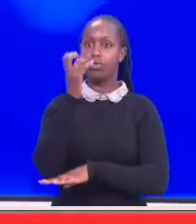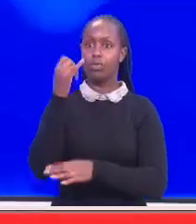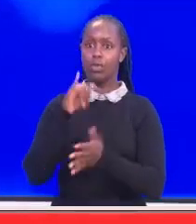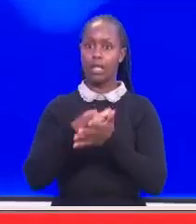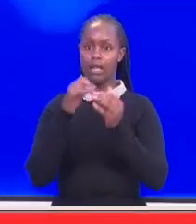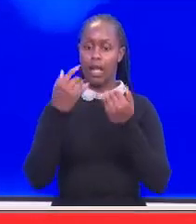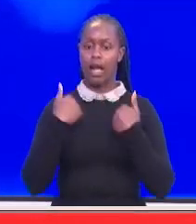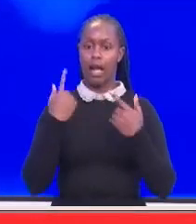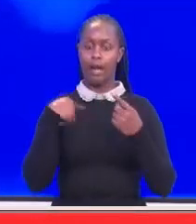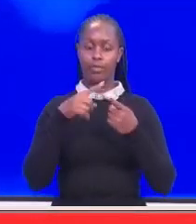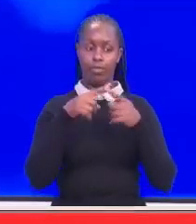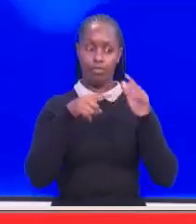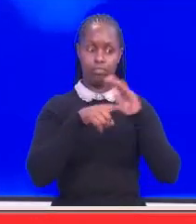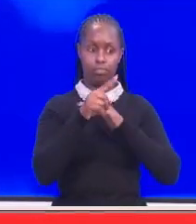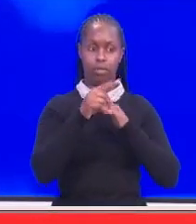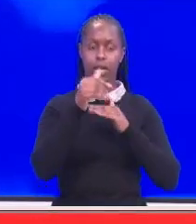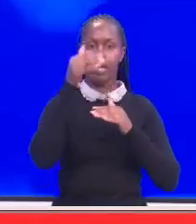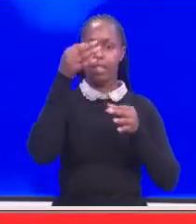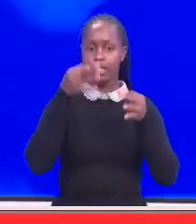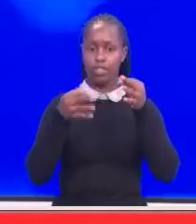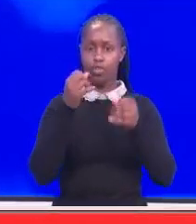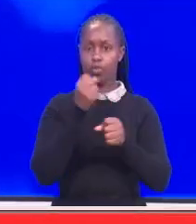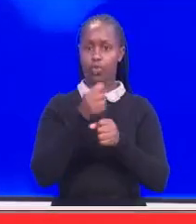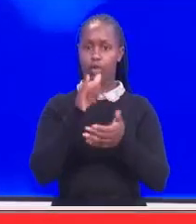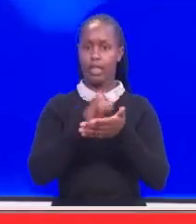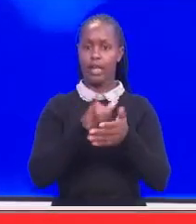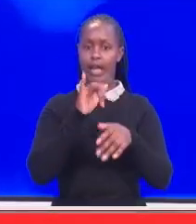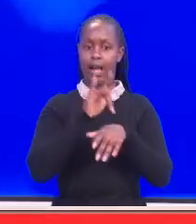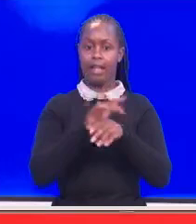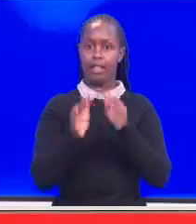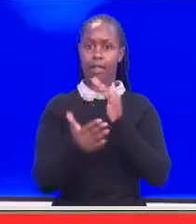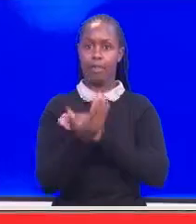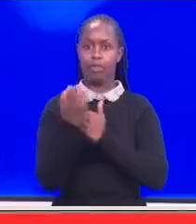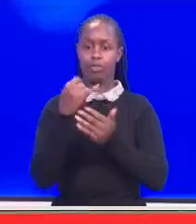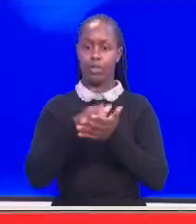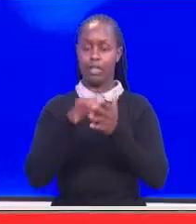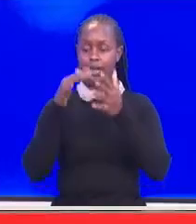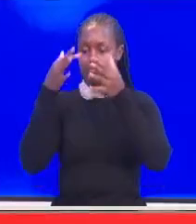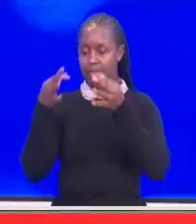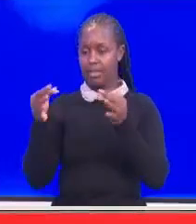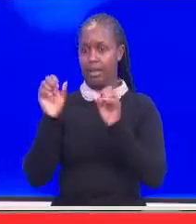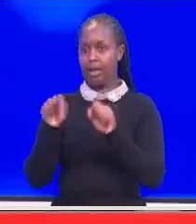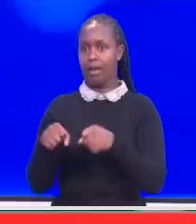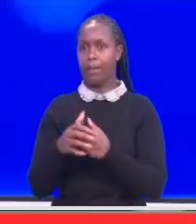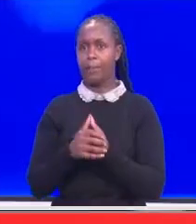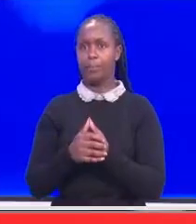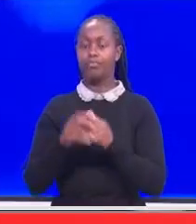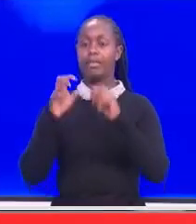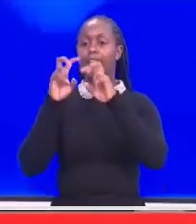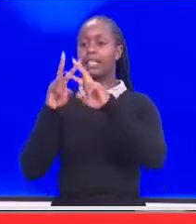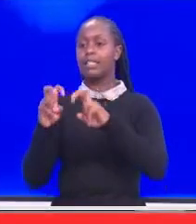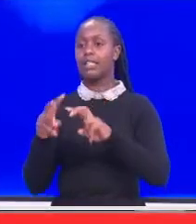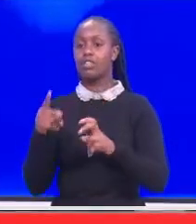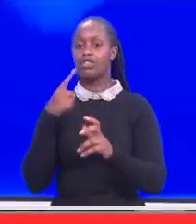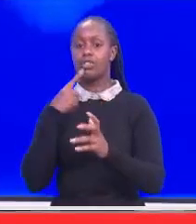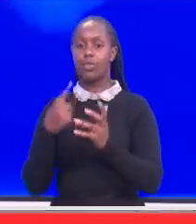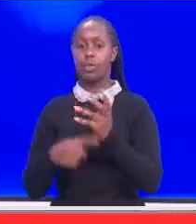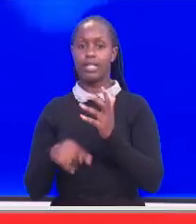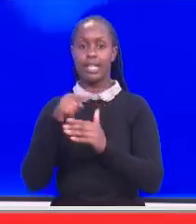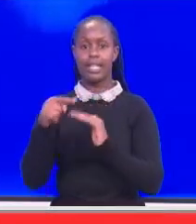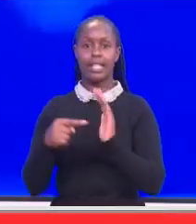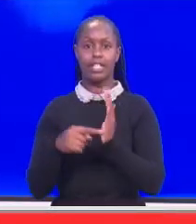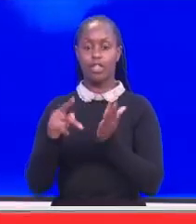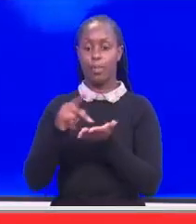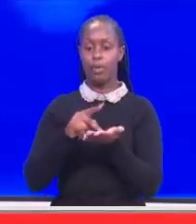judge they will do that earlier in the morning so that I can set bond terms. Uchunguzi umebaini kuwa pombe hiyo ya sumu